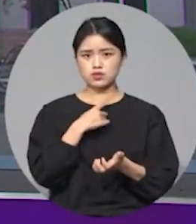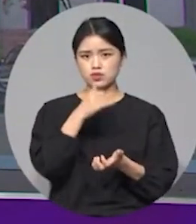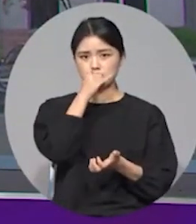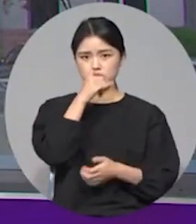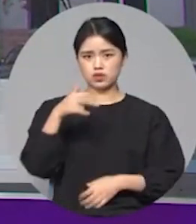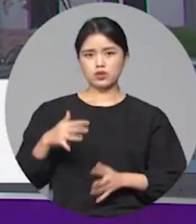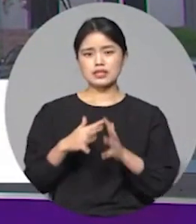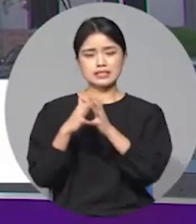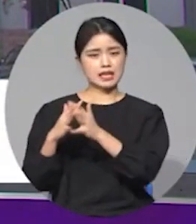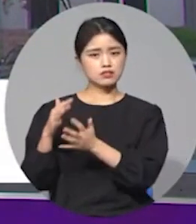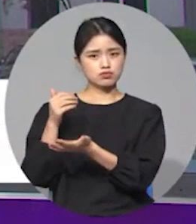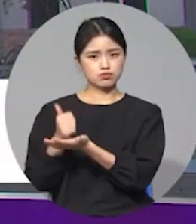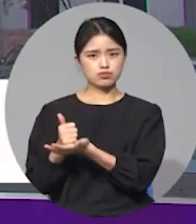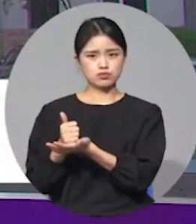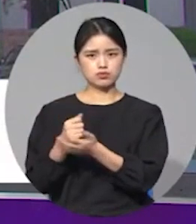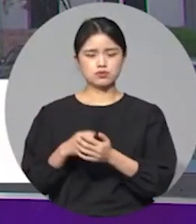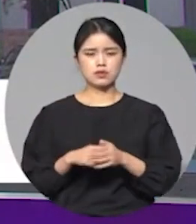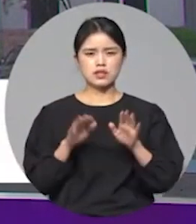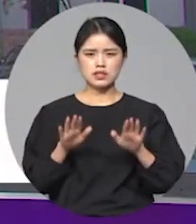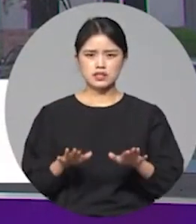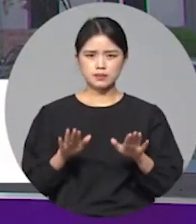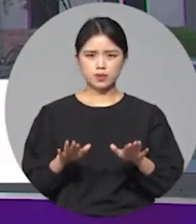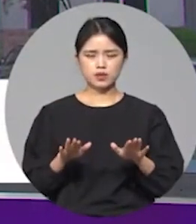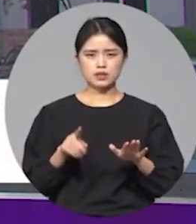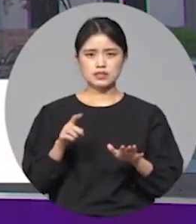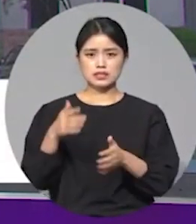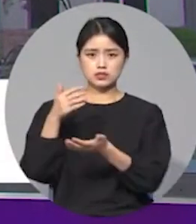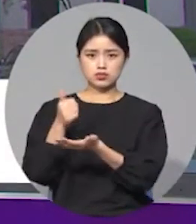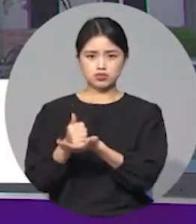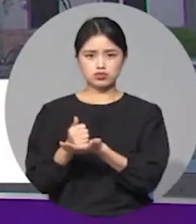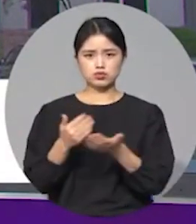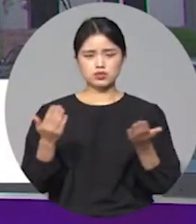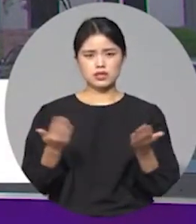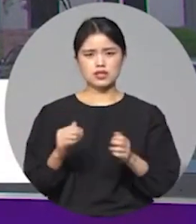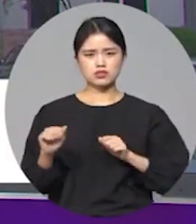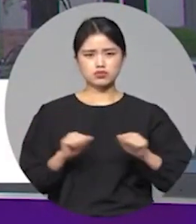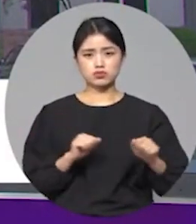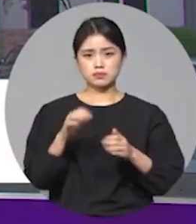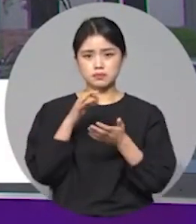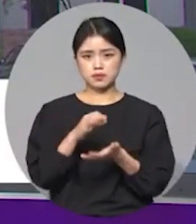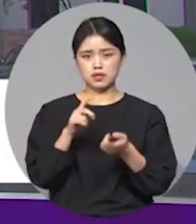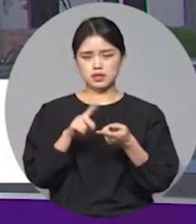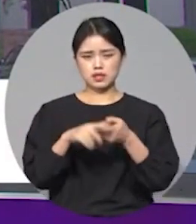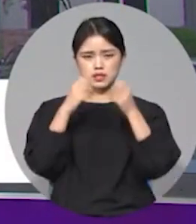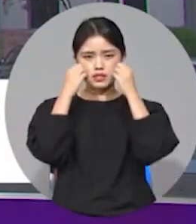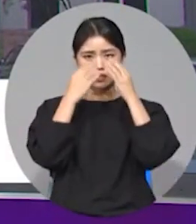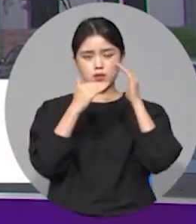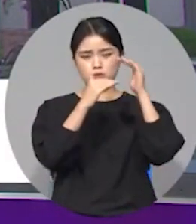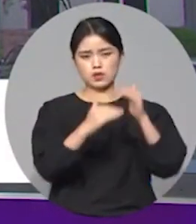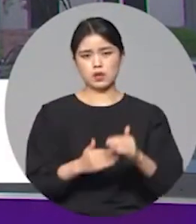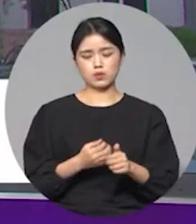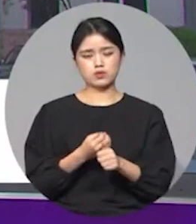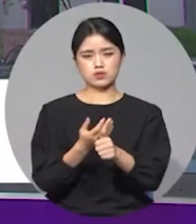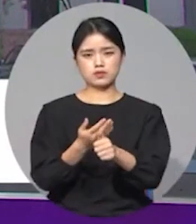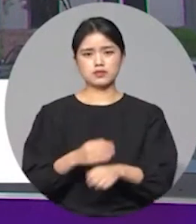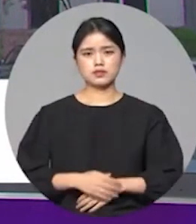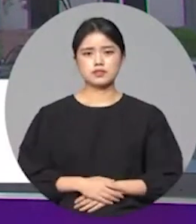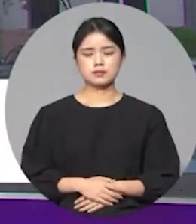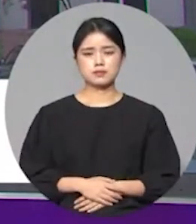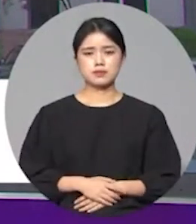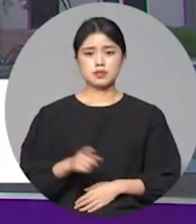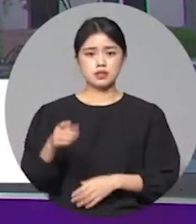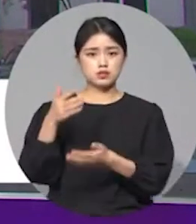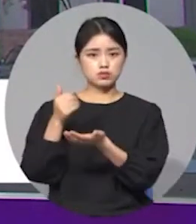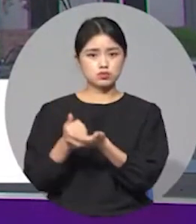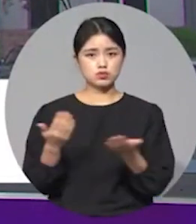장영수 장수군수. 자 이번에는 이 장군수의 업무 추진비와 관련한 새로운 내용을 보도해드리겠습니다.